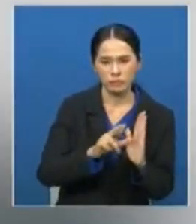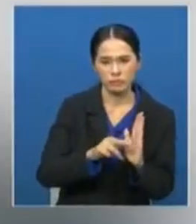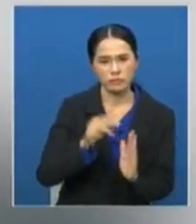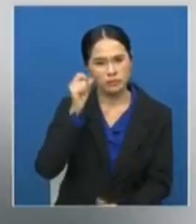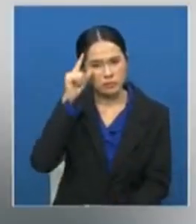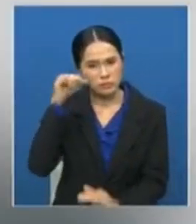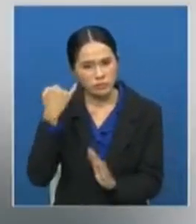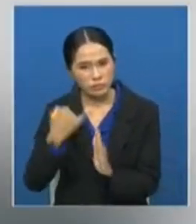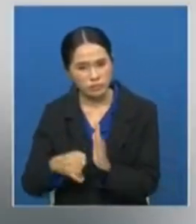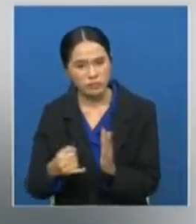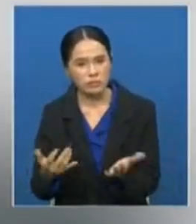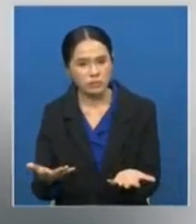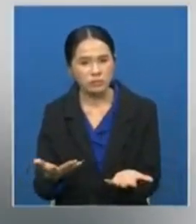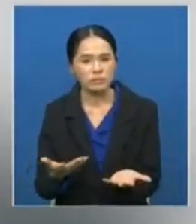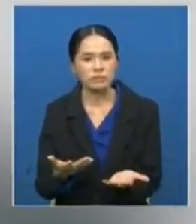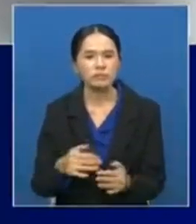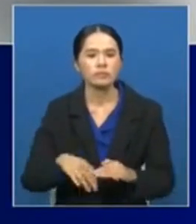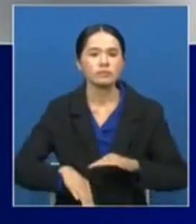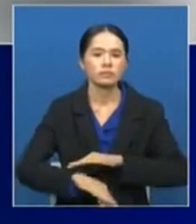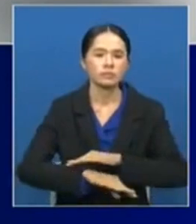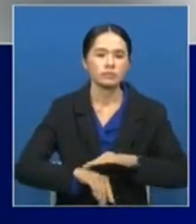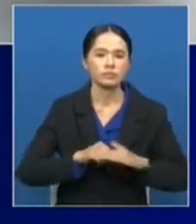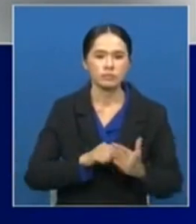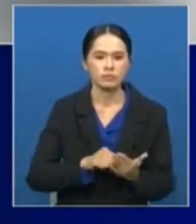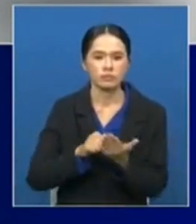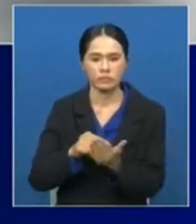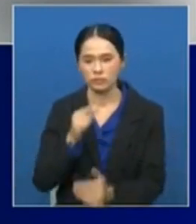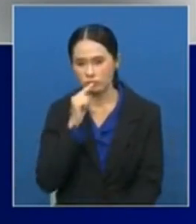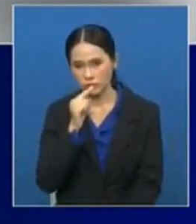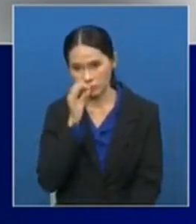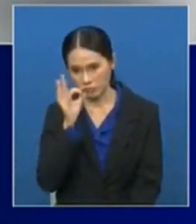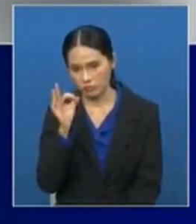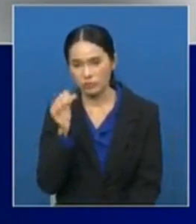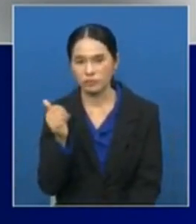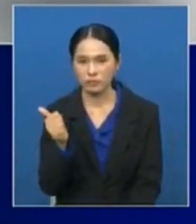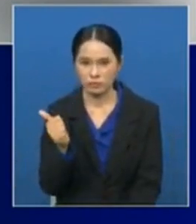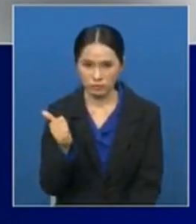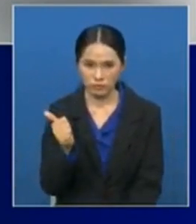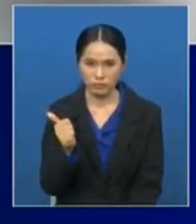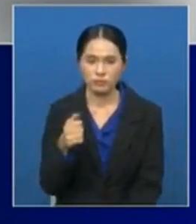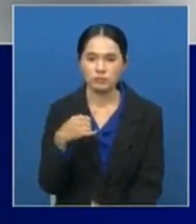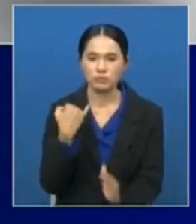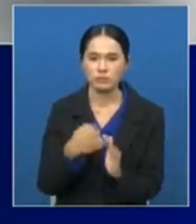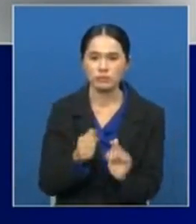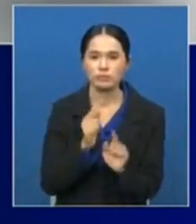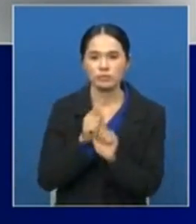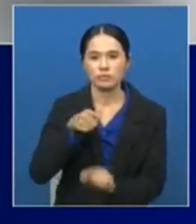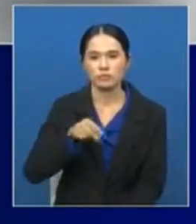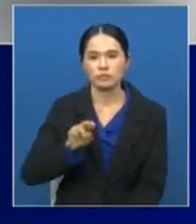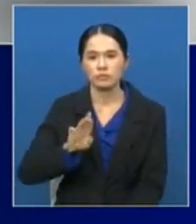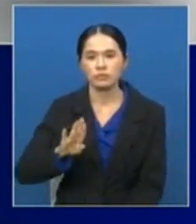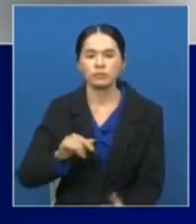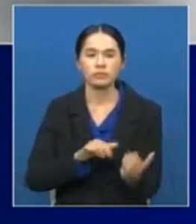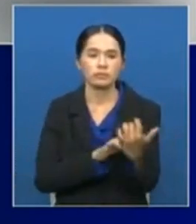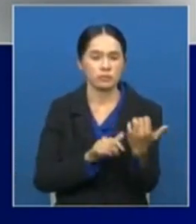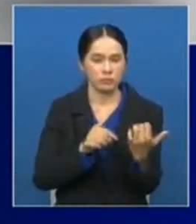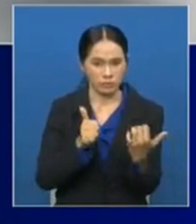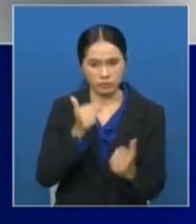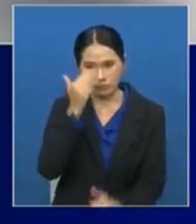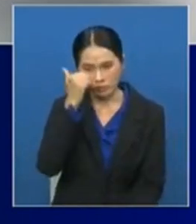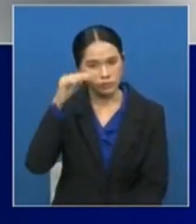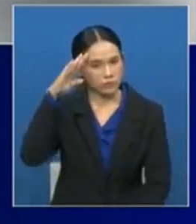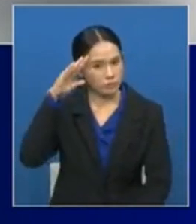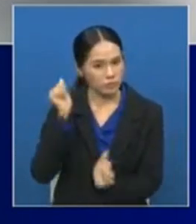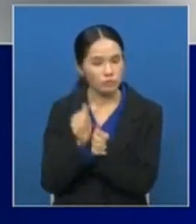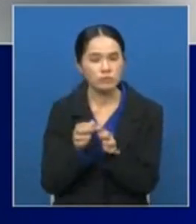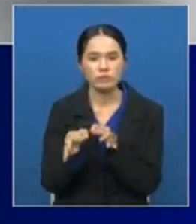ดอาจจะพิจารณารวบรวมพยานหลักฐานดำเนินคดีกับผู้โพสต์ฐานความผิดตามพรบคอมพิวเตอร์เพราะตำรวจก็ชี้แจง